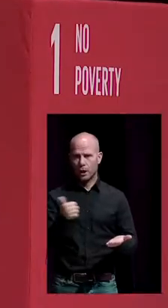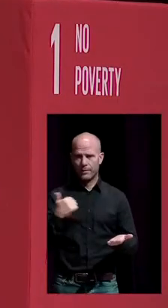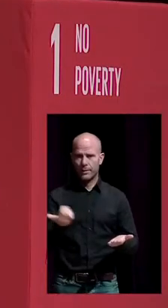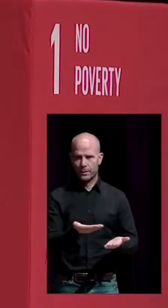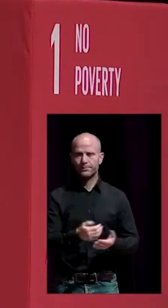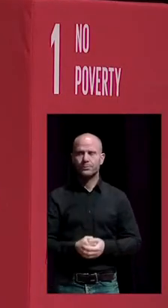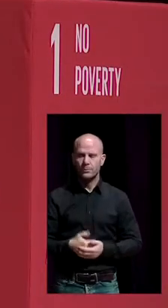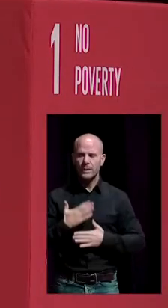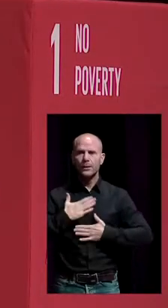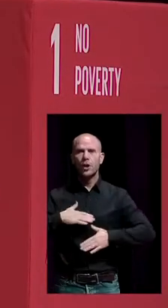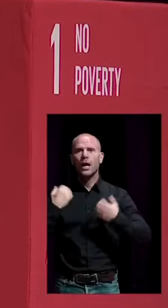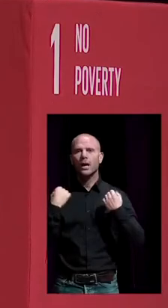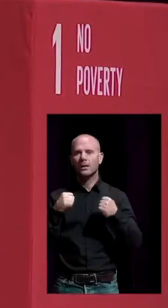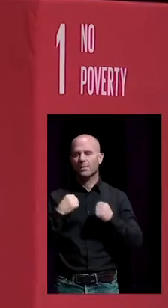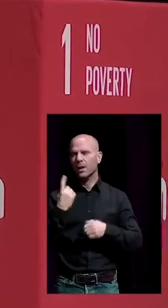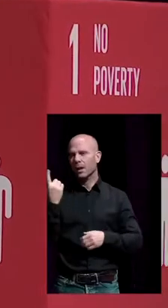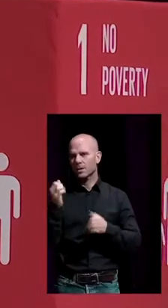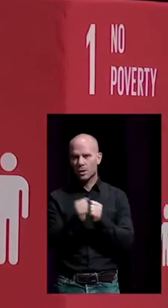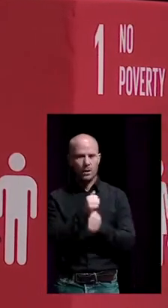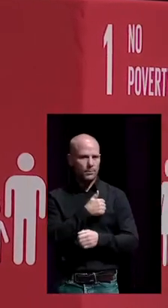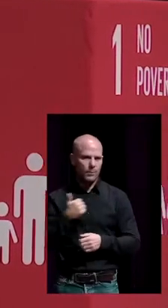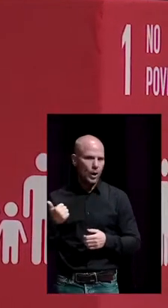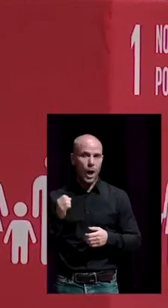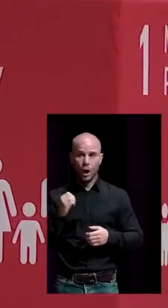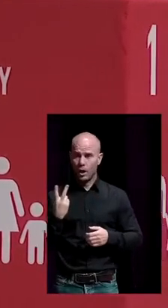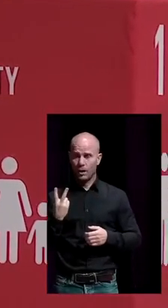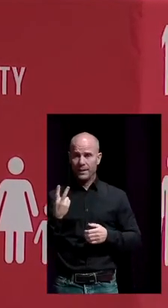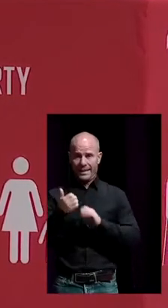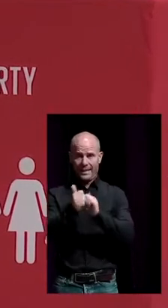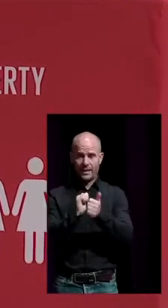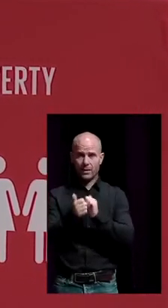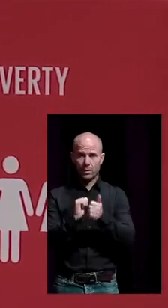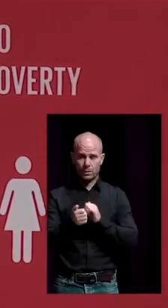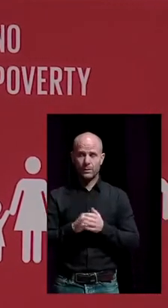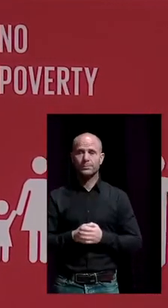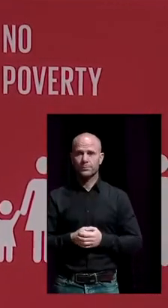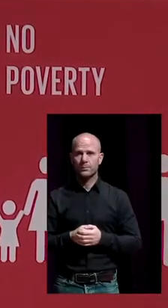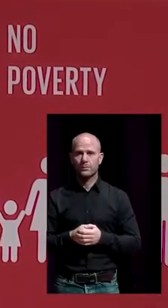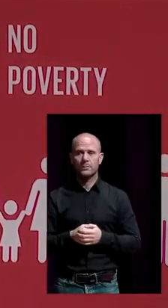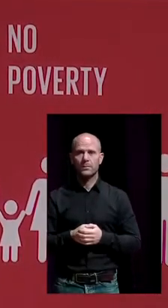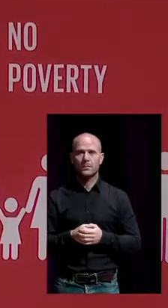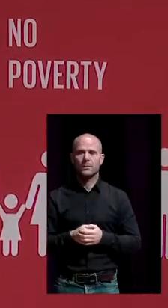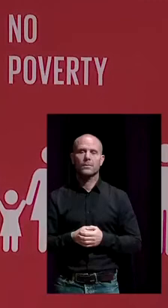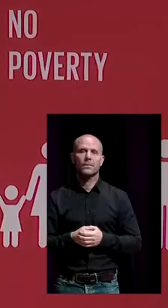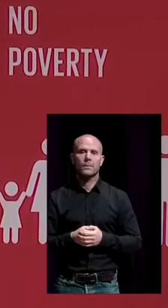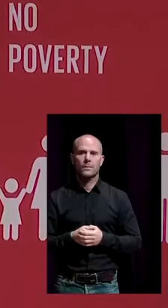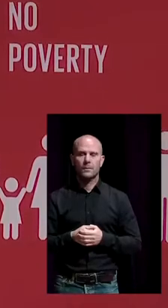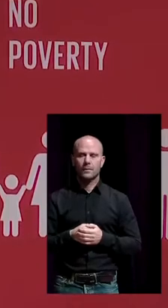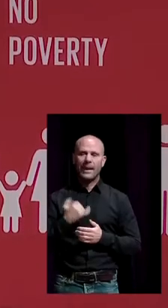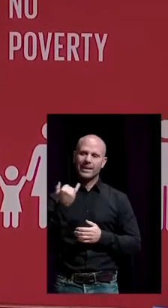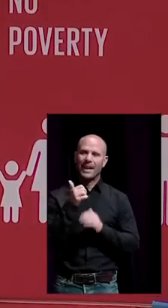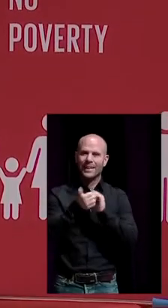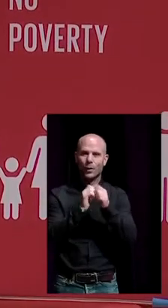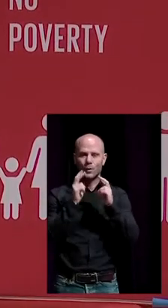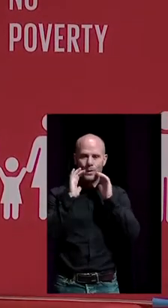Och fysisk aktiviteten, det är ju bara en sak egentligen av idrotten. Sen är det ju också väldigt mycket den